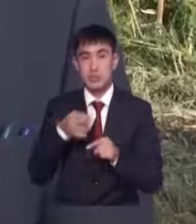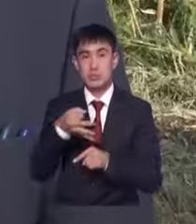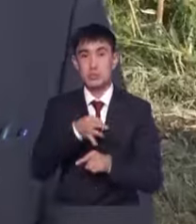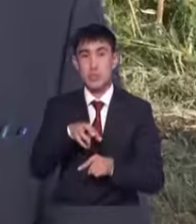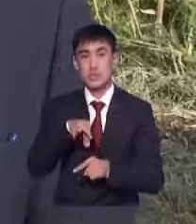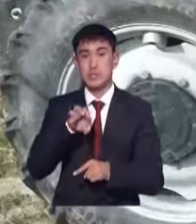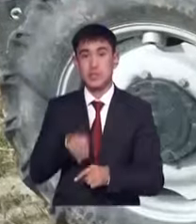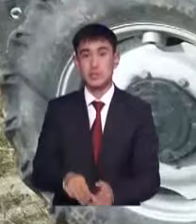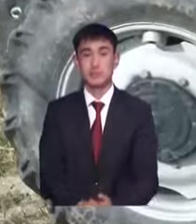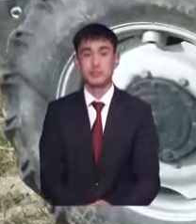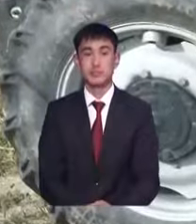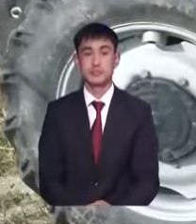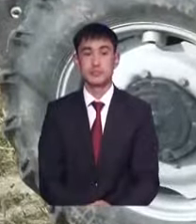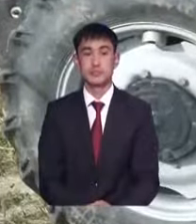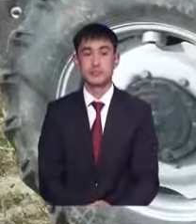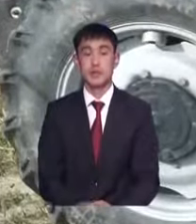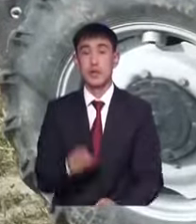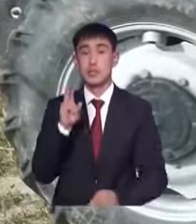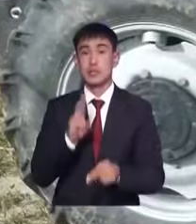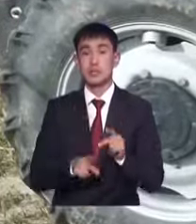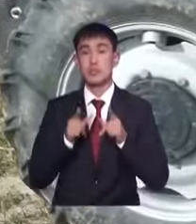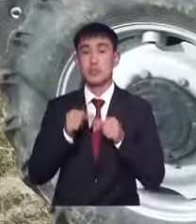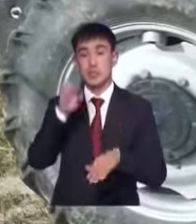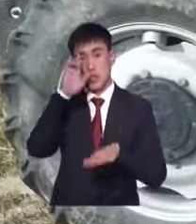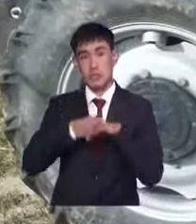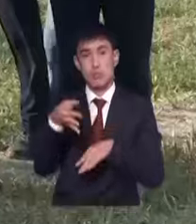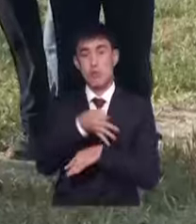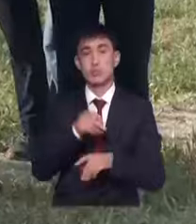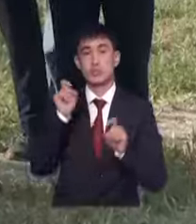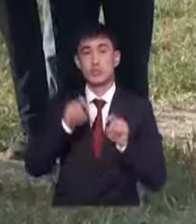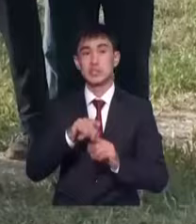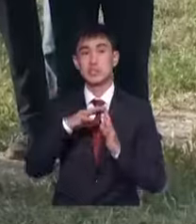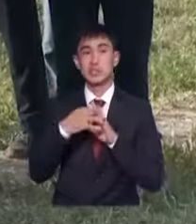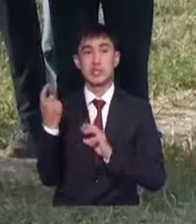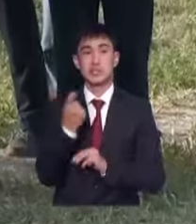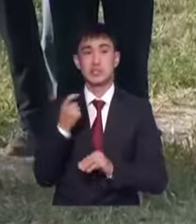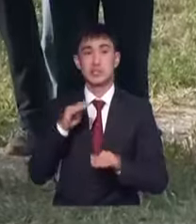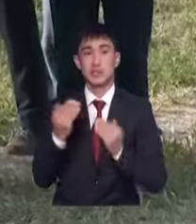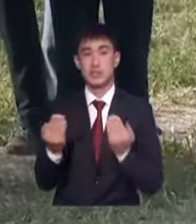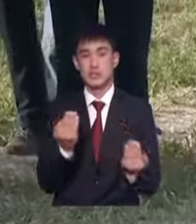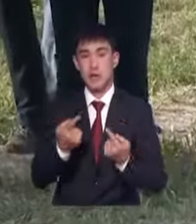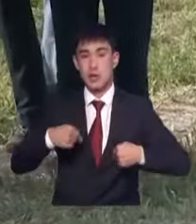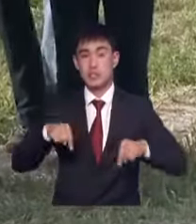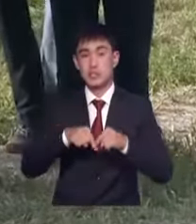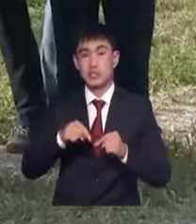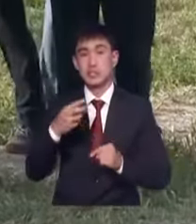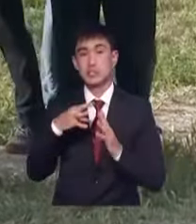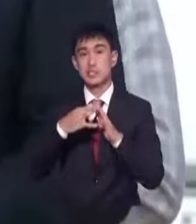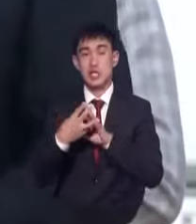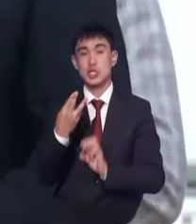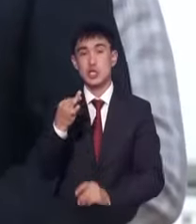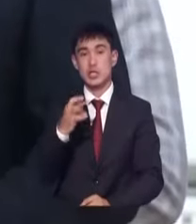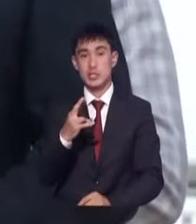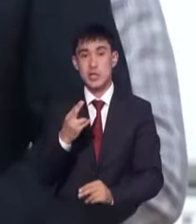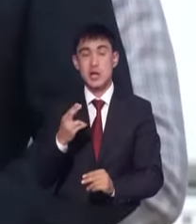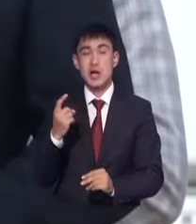маслихата. В завершении поездки аким области посетил сельскохозяйственную выставку, организованную в селе Шарын, где